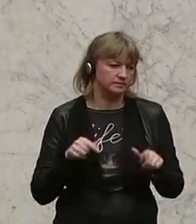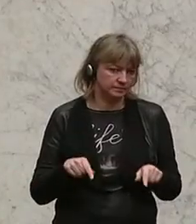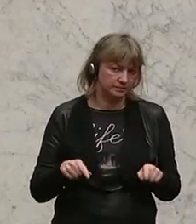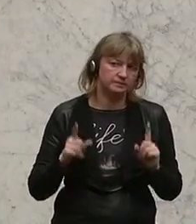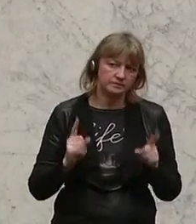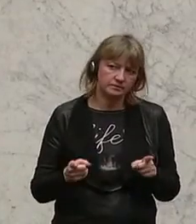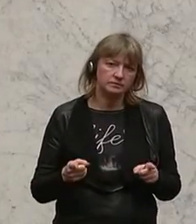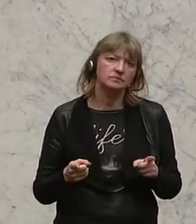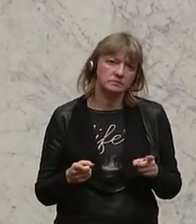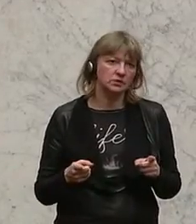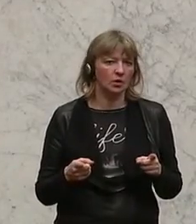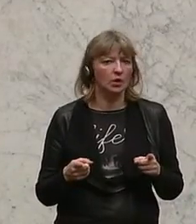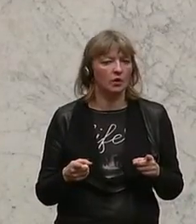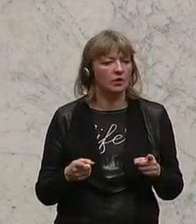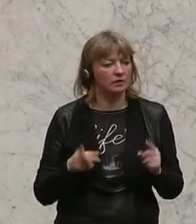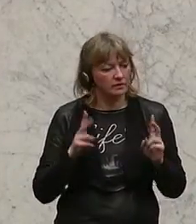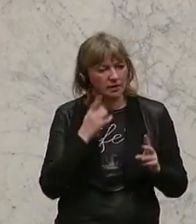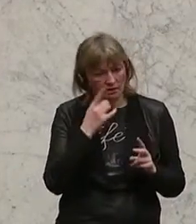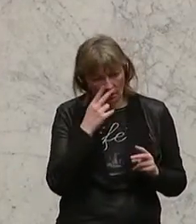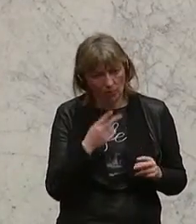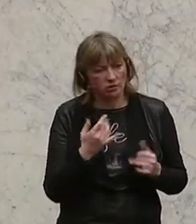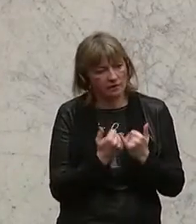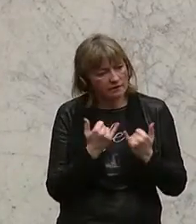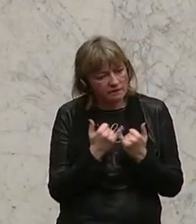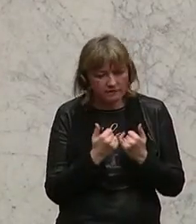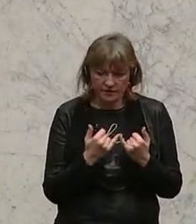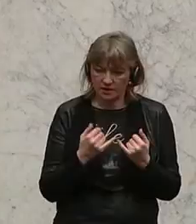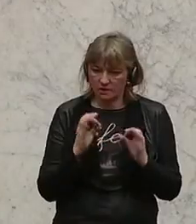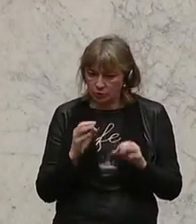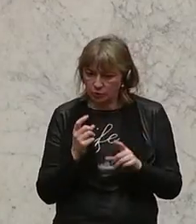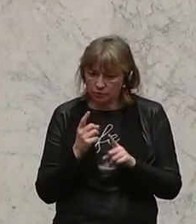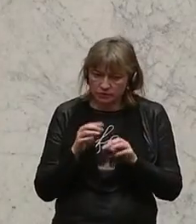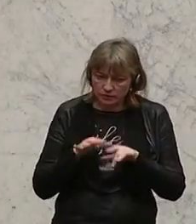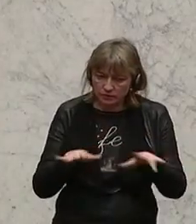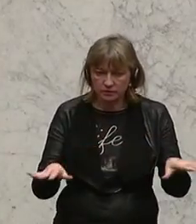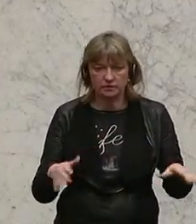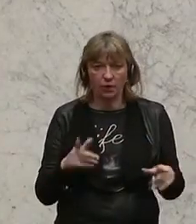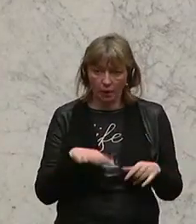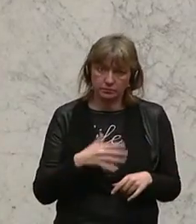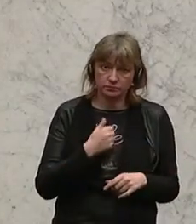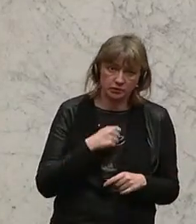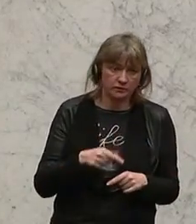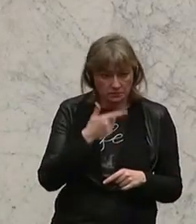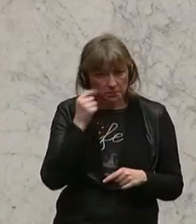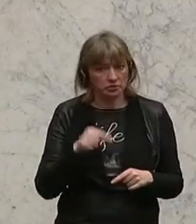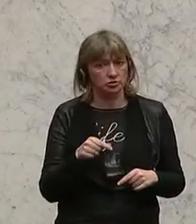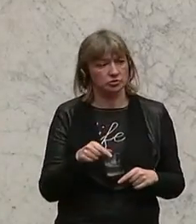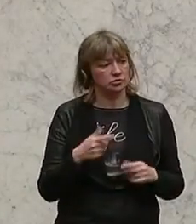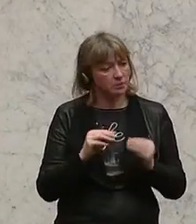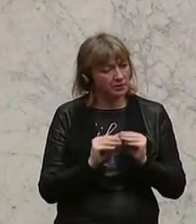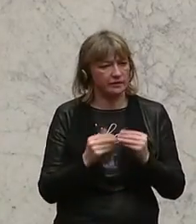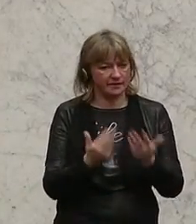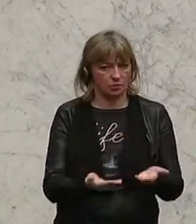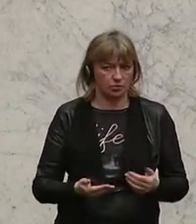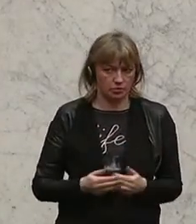sollten dementsprechend uns das wirklich genau anschauen, wie das greift, ob es auch wirklich gelingt, hier diese Menschen in